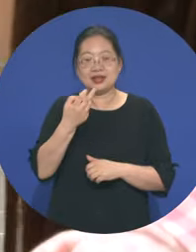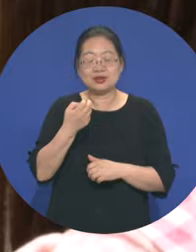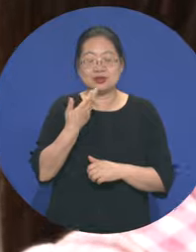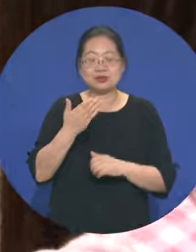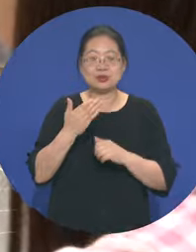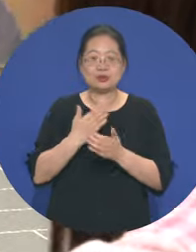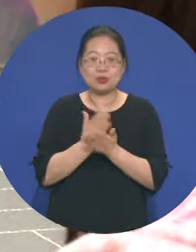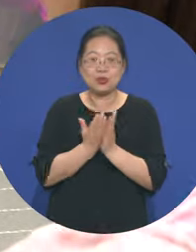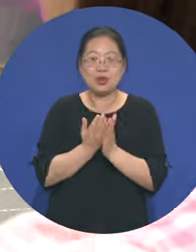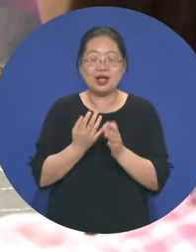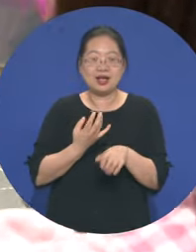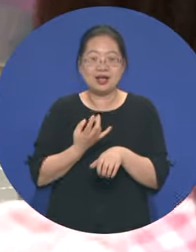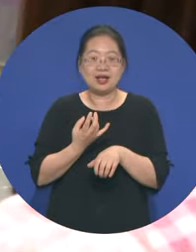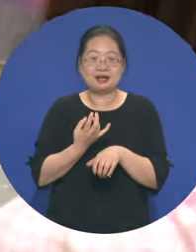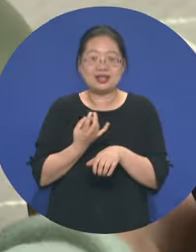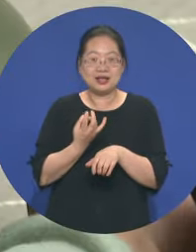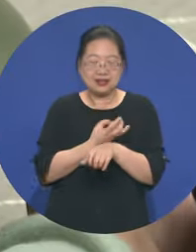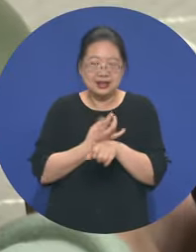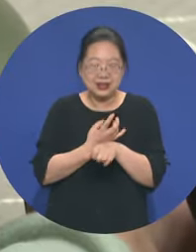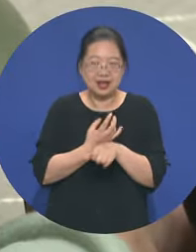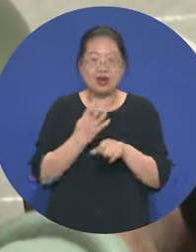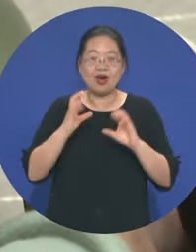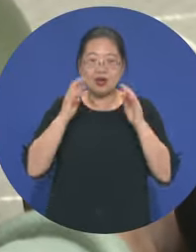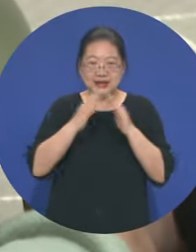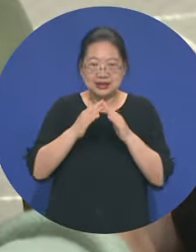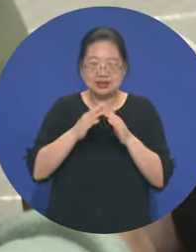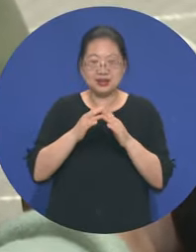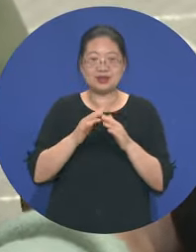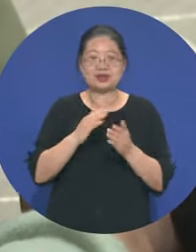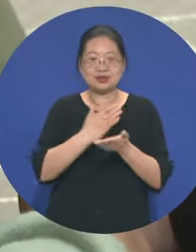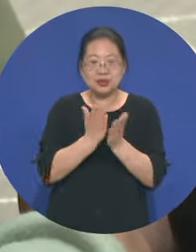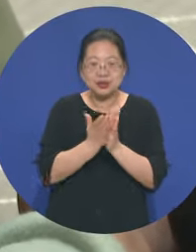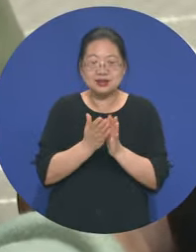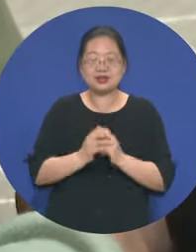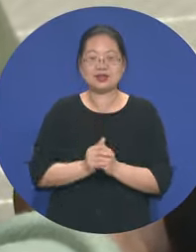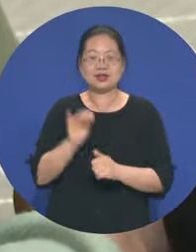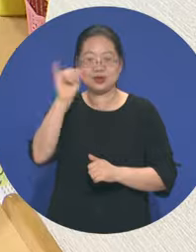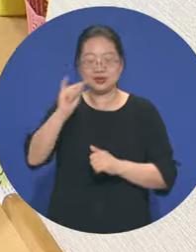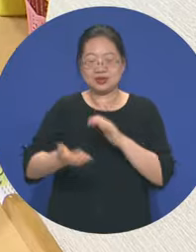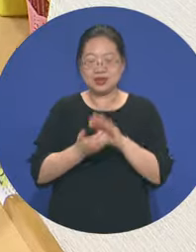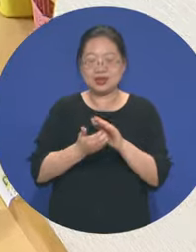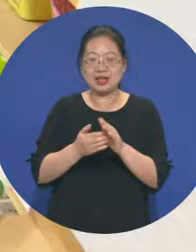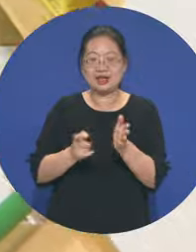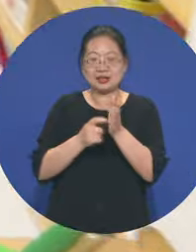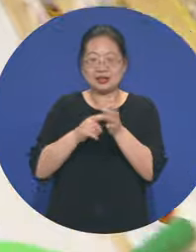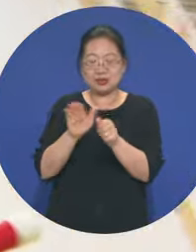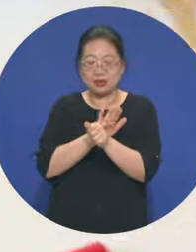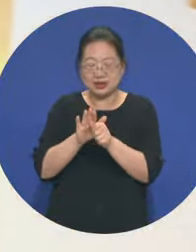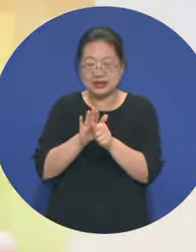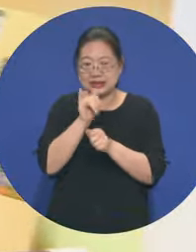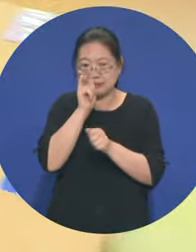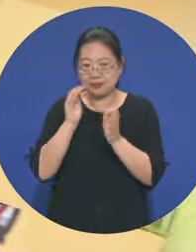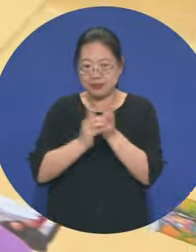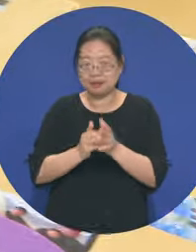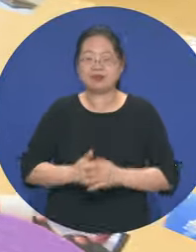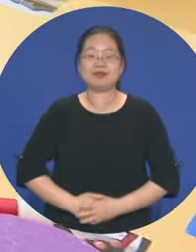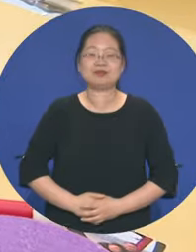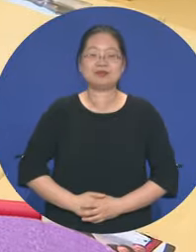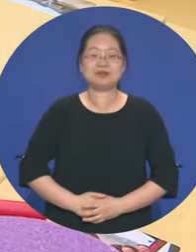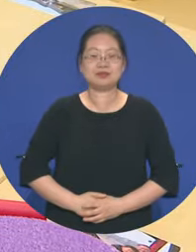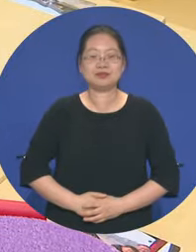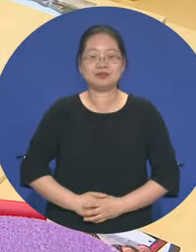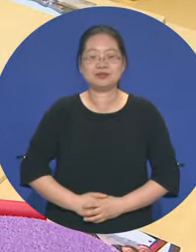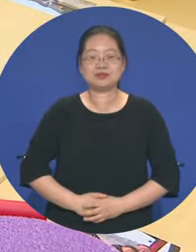24시간 어린이집 개소 등 전국 최대 규모에 맞춤형 긴급돌봄 서비스를 제공하고 있습니다 GTV 뉴스